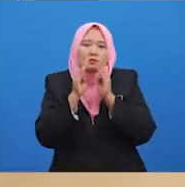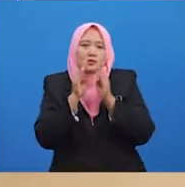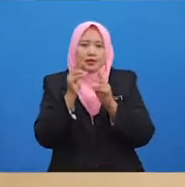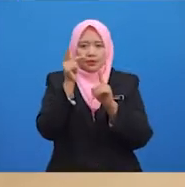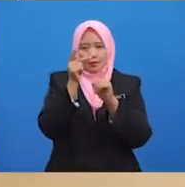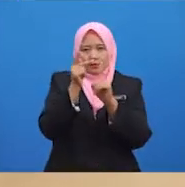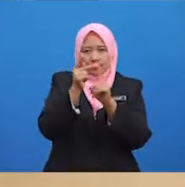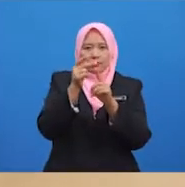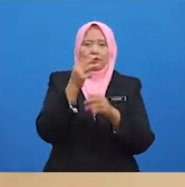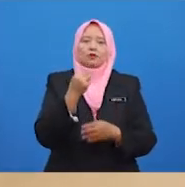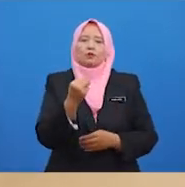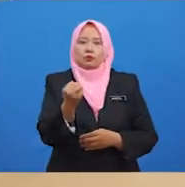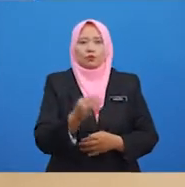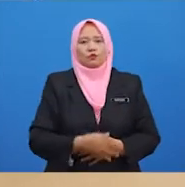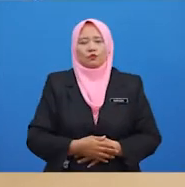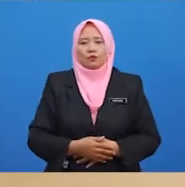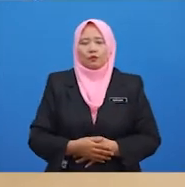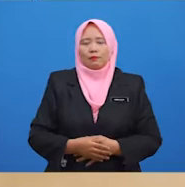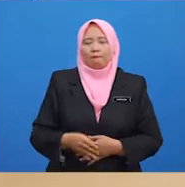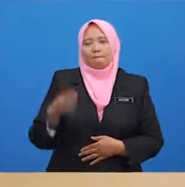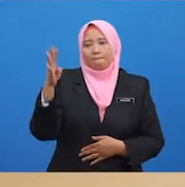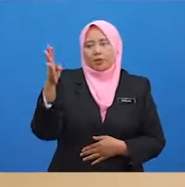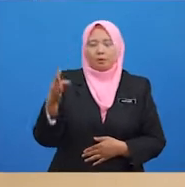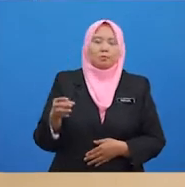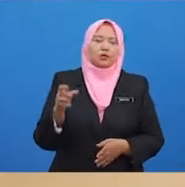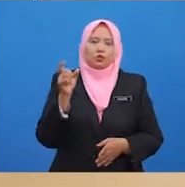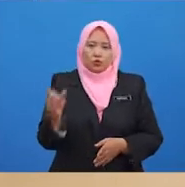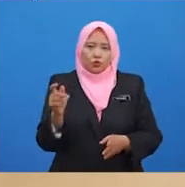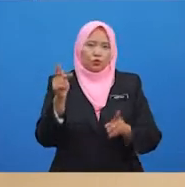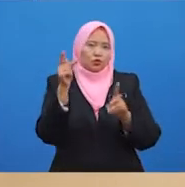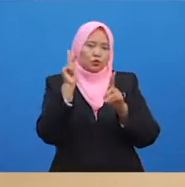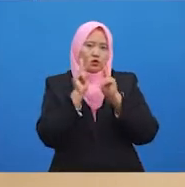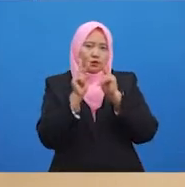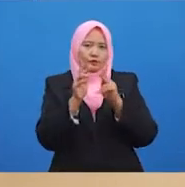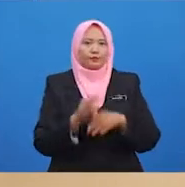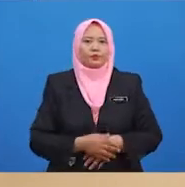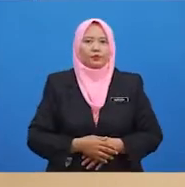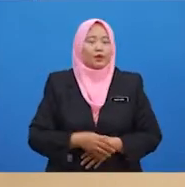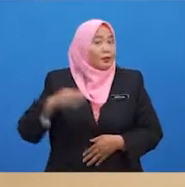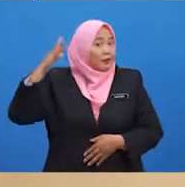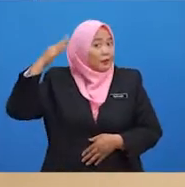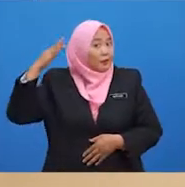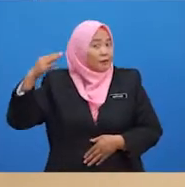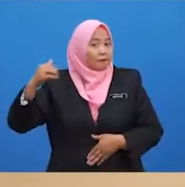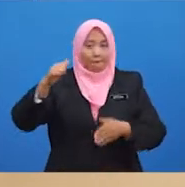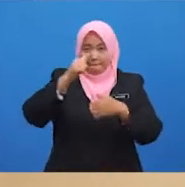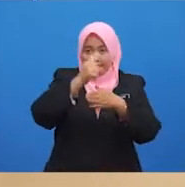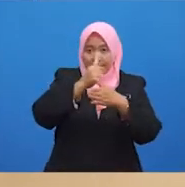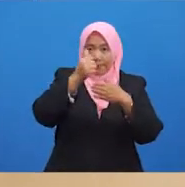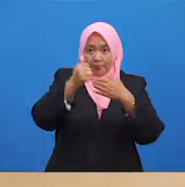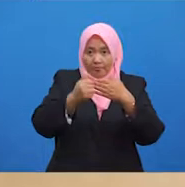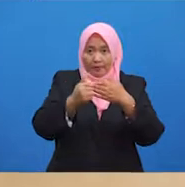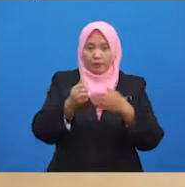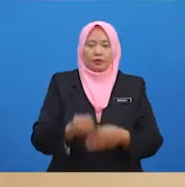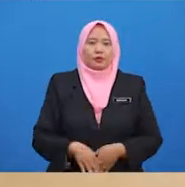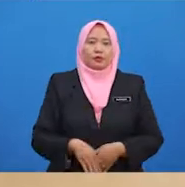kata. Rima akhir sajak ini ialah bebas atau tidak terikat. Ini kerana rima